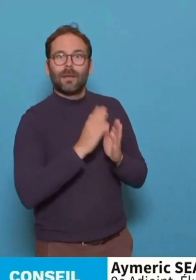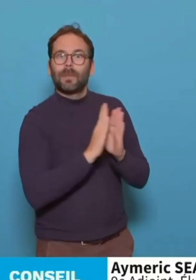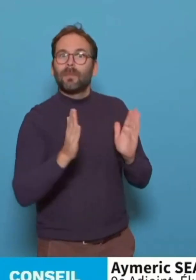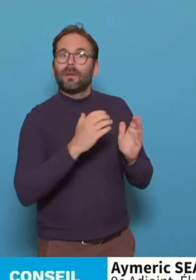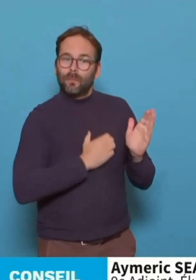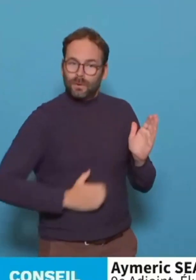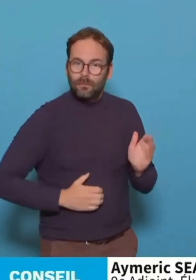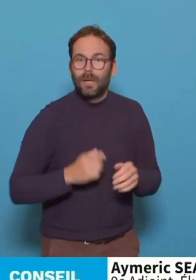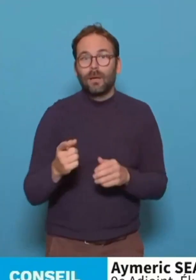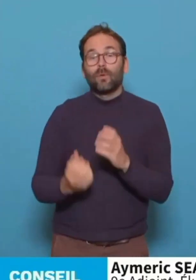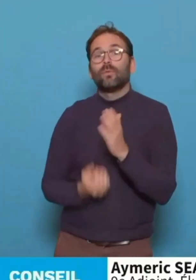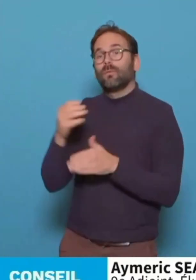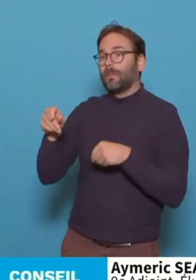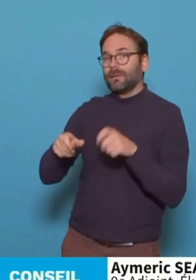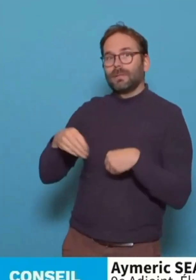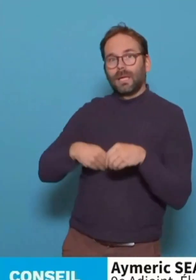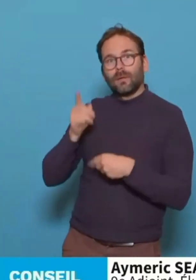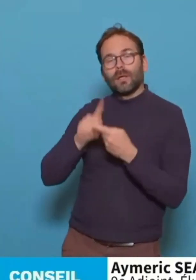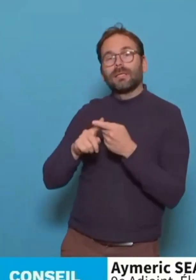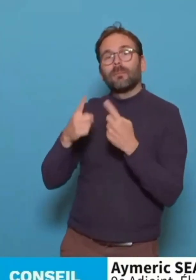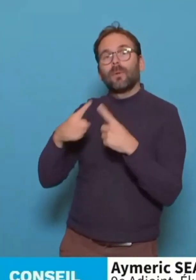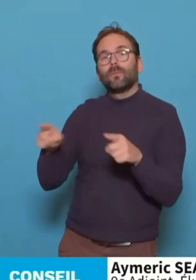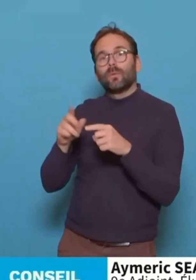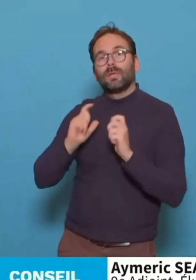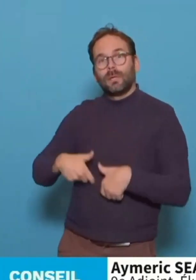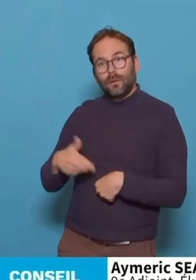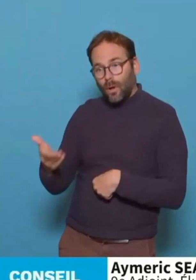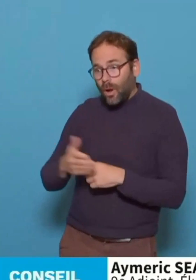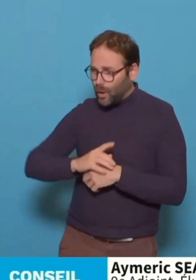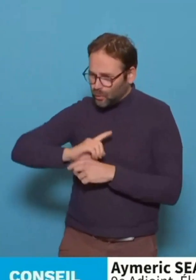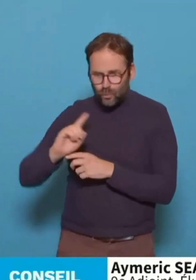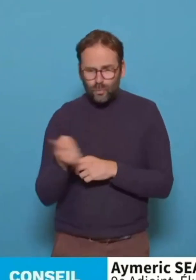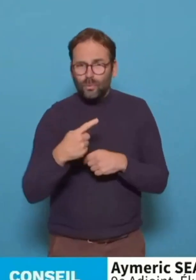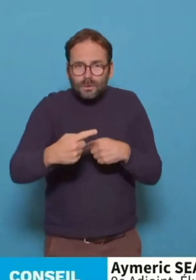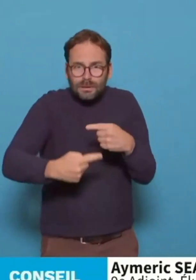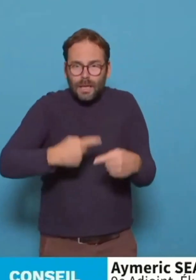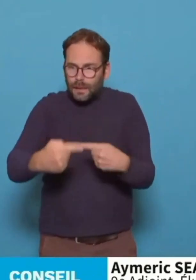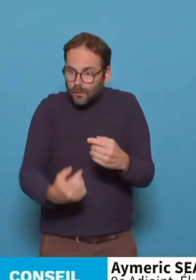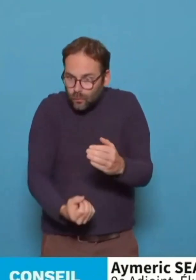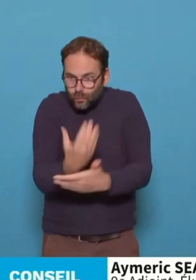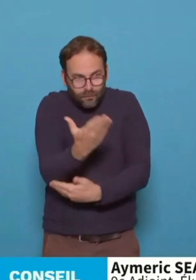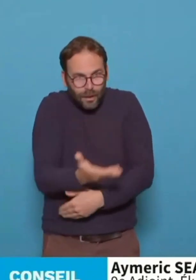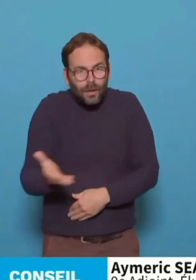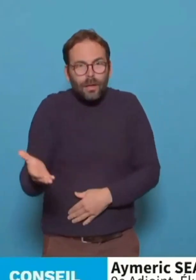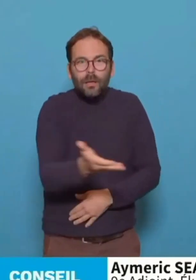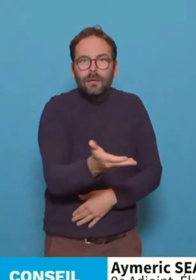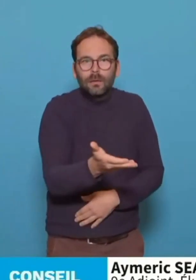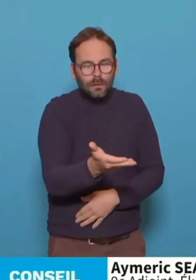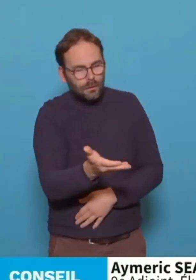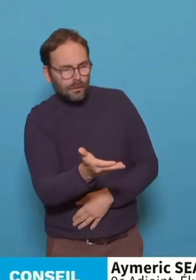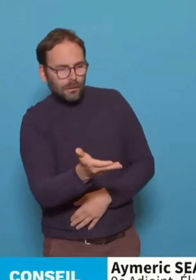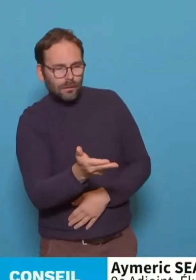dans le nouveau directeur du Conservatoire. Ils forment là une génération nouvelle